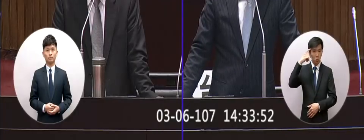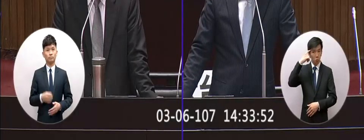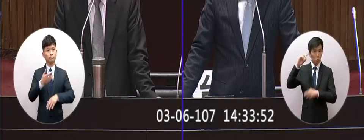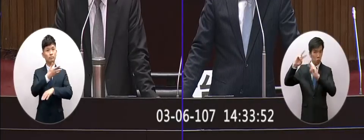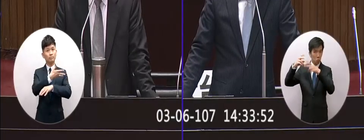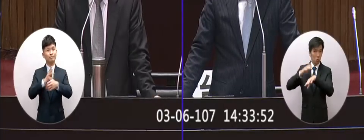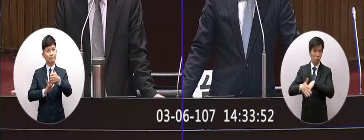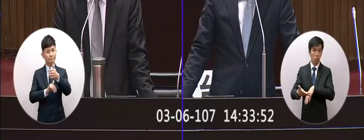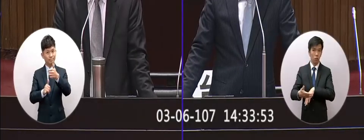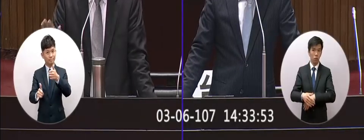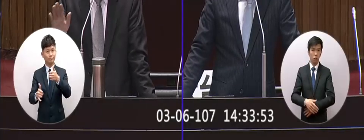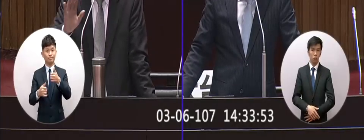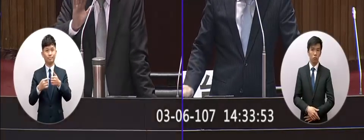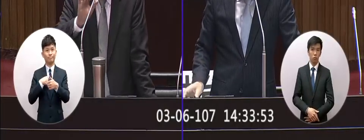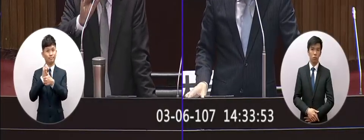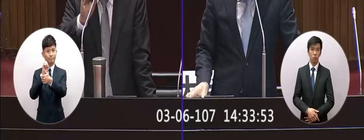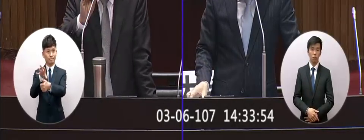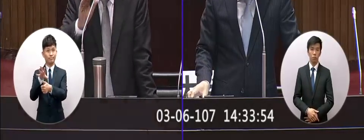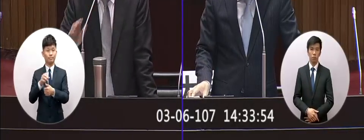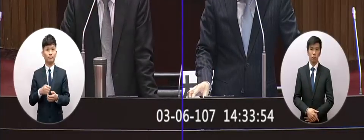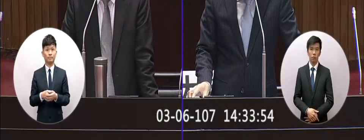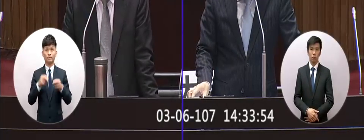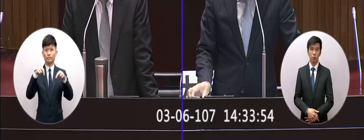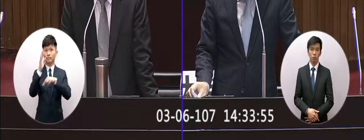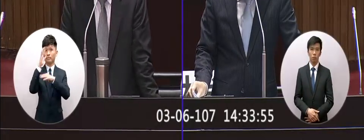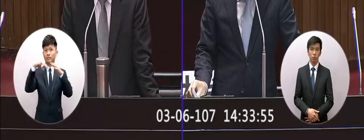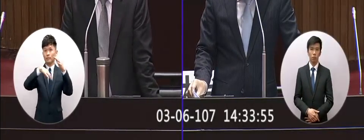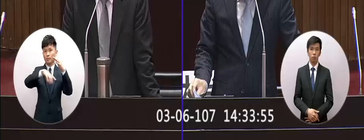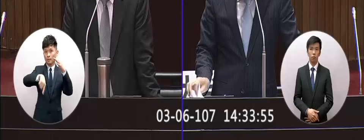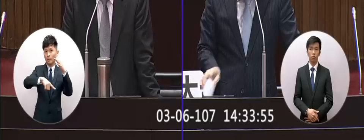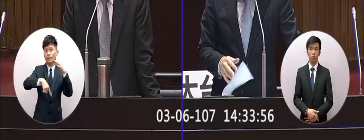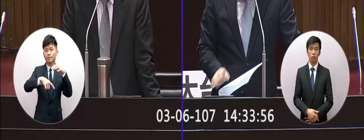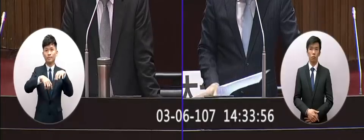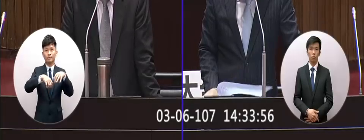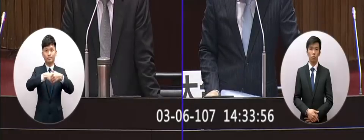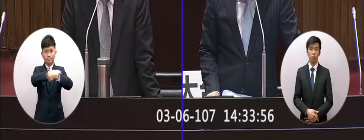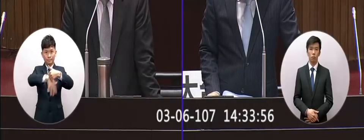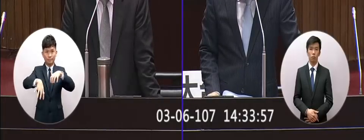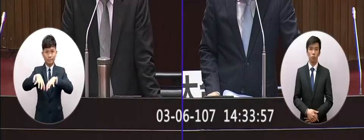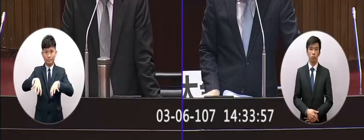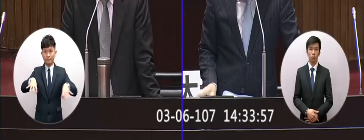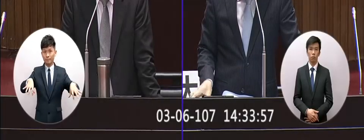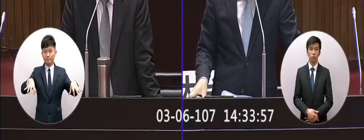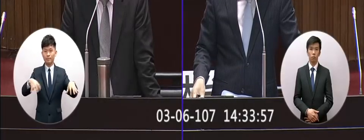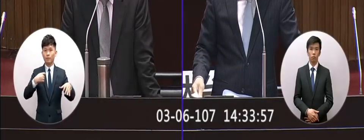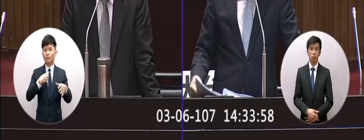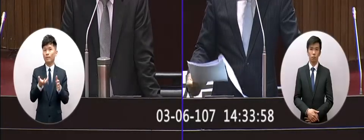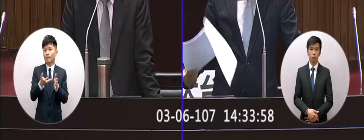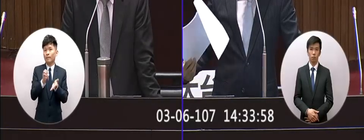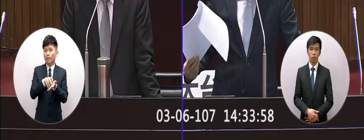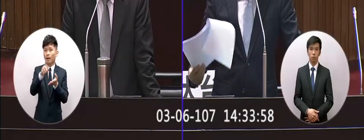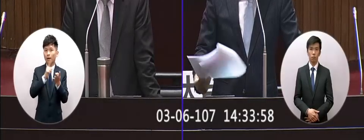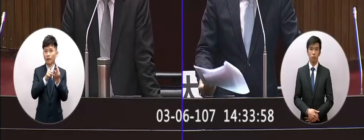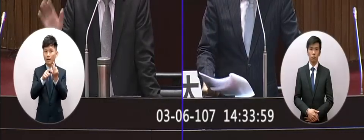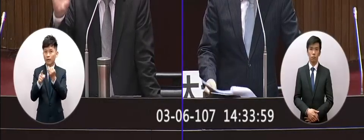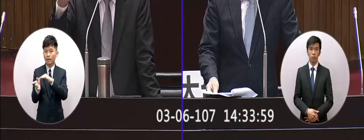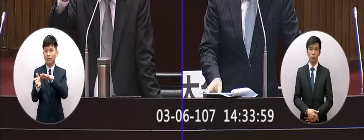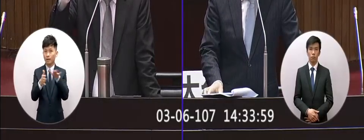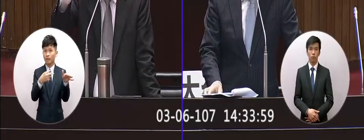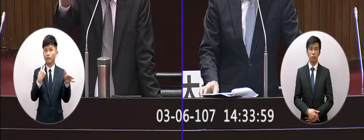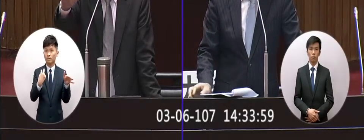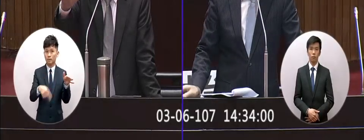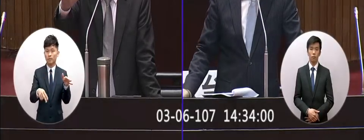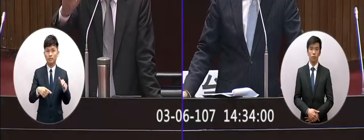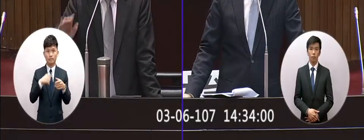江委员是这样的哈，好比说对行政院的相关部会啊，除了我刚刚跟你报告的这一切以外啊，我们也是